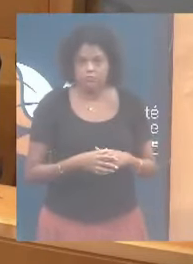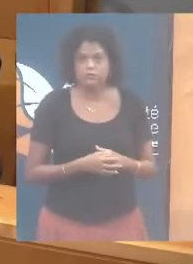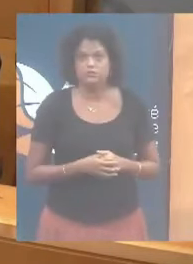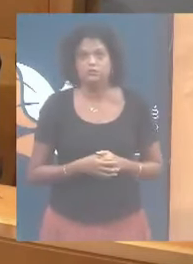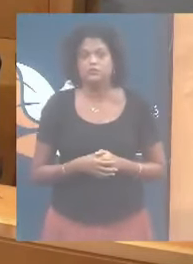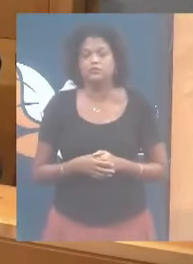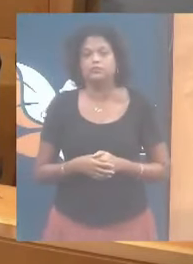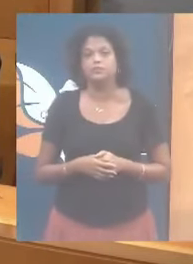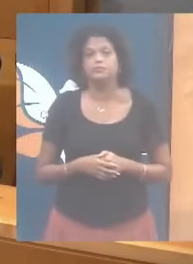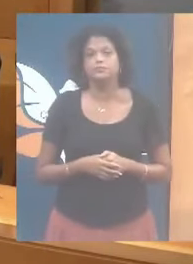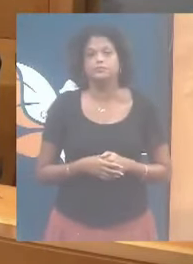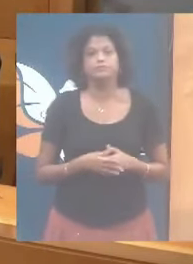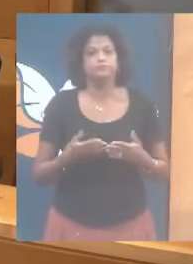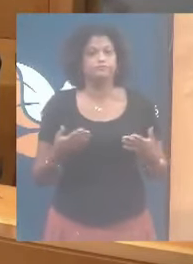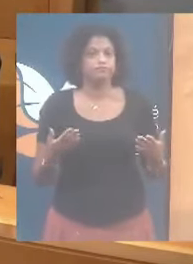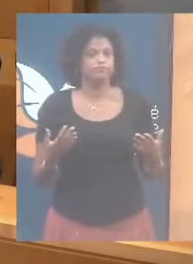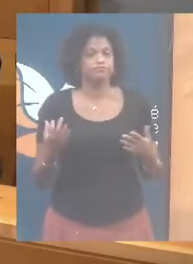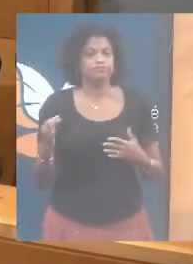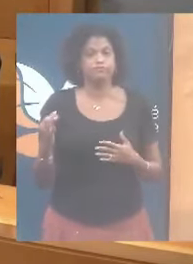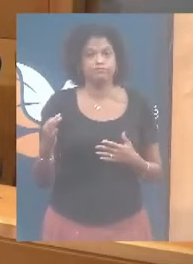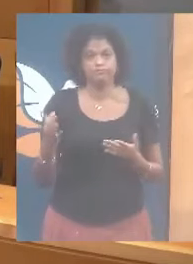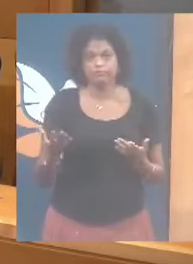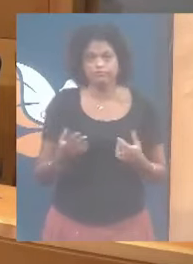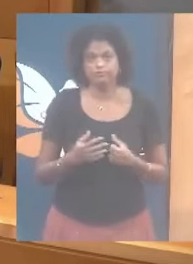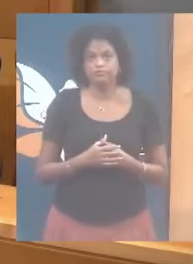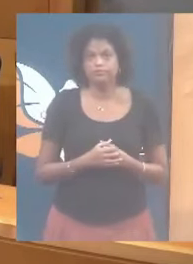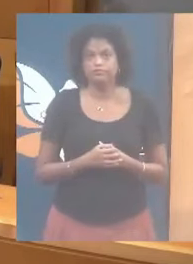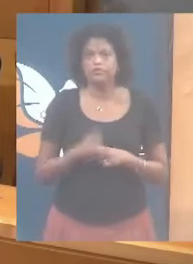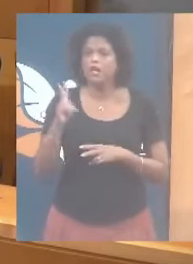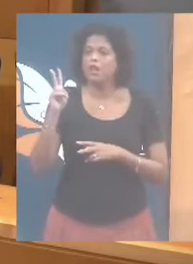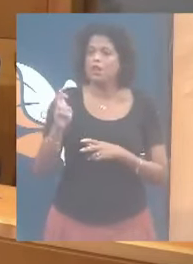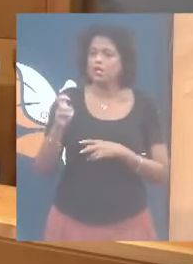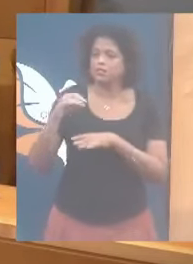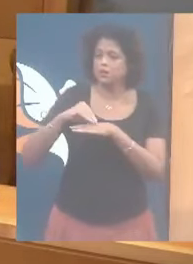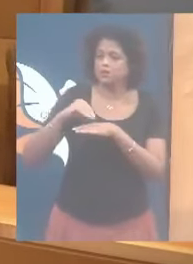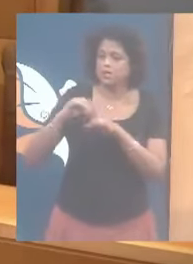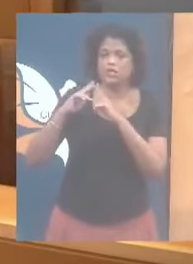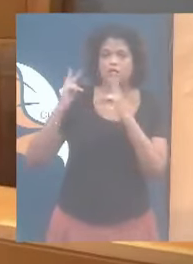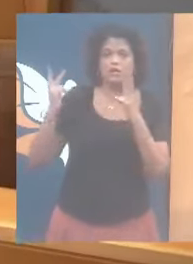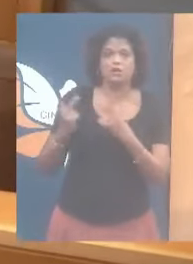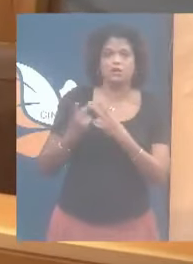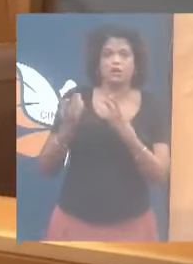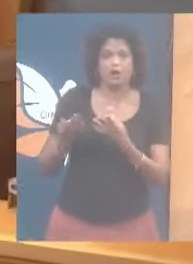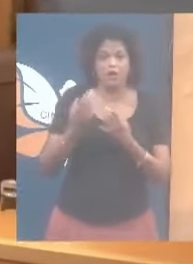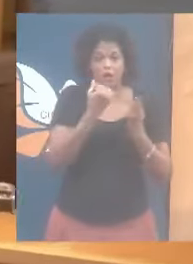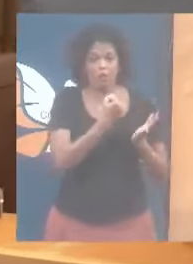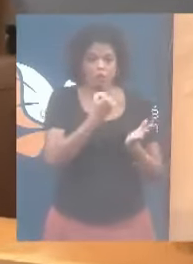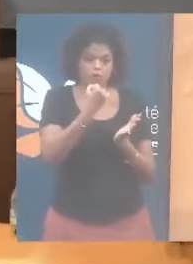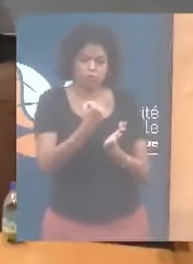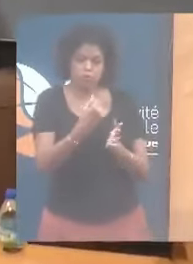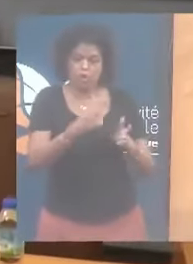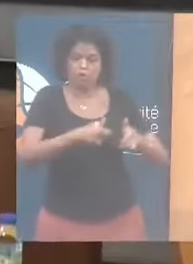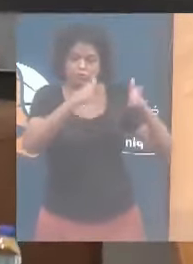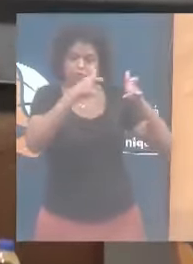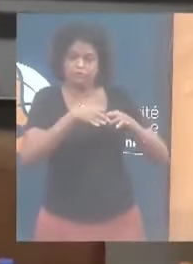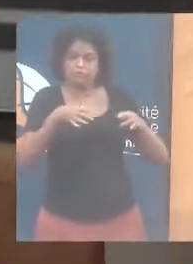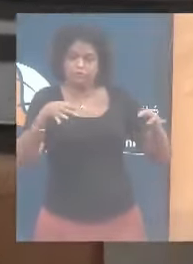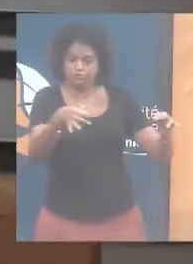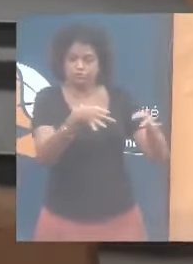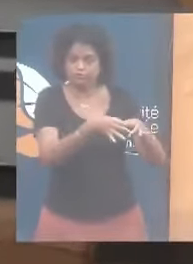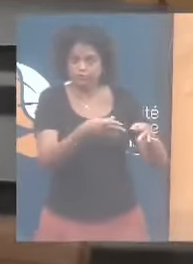Bon, effectivement, l'ex-conseil général, j'ai découvert qu'il avait un patrimoine considérable,